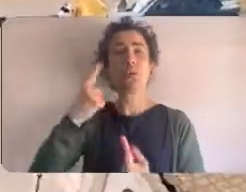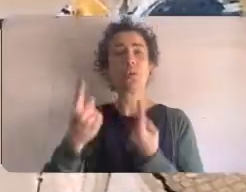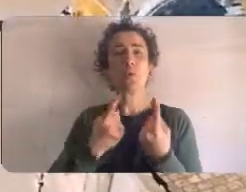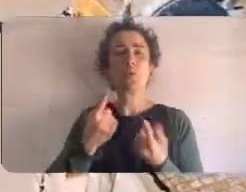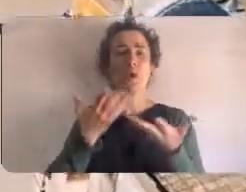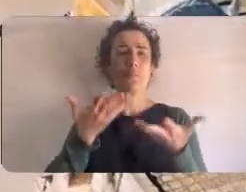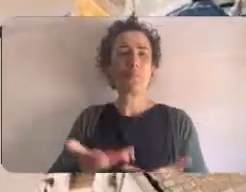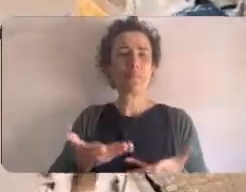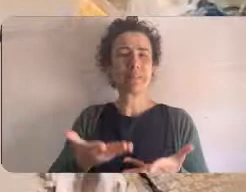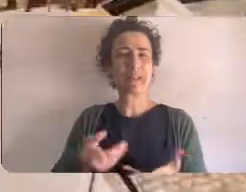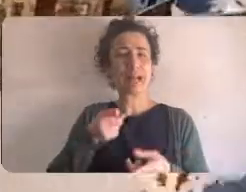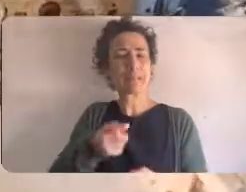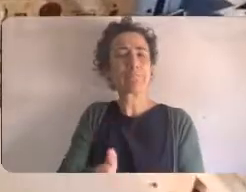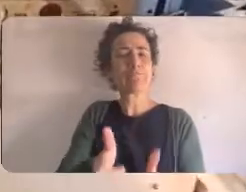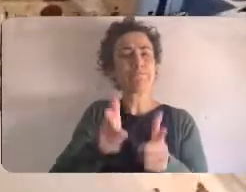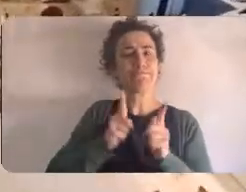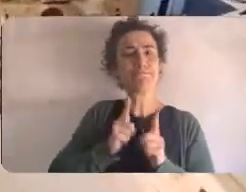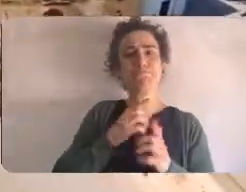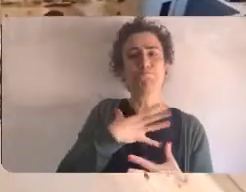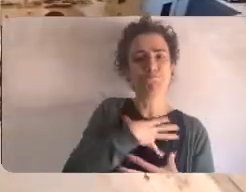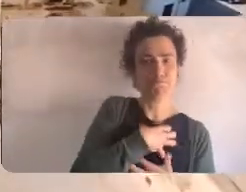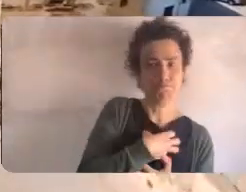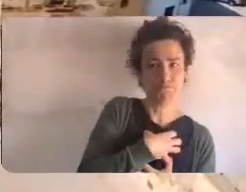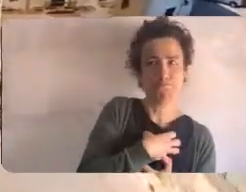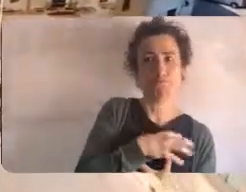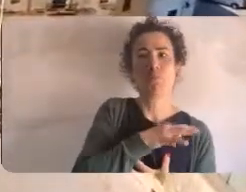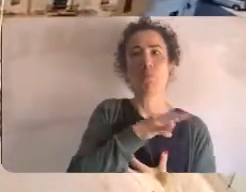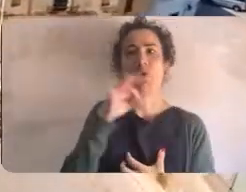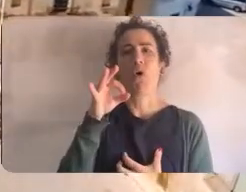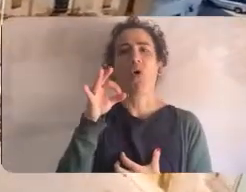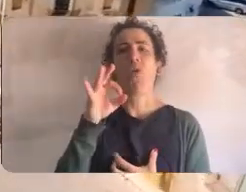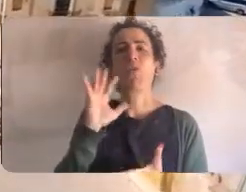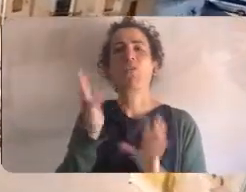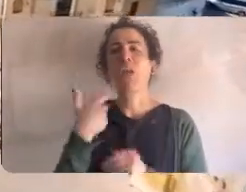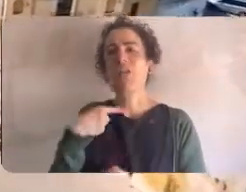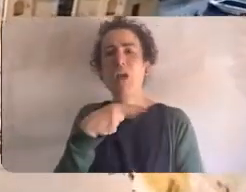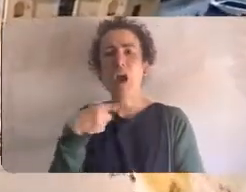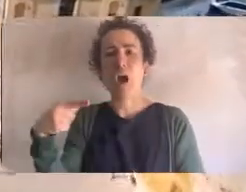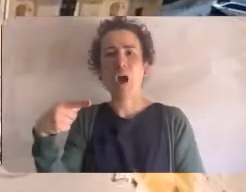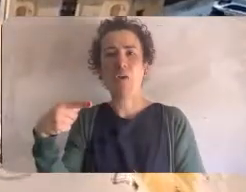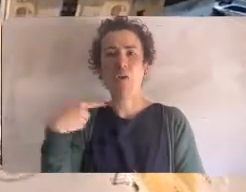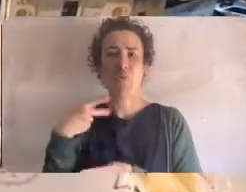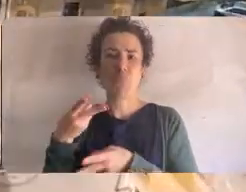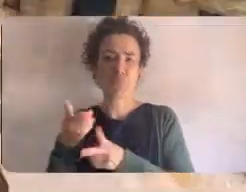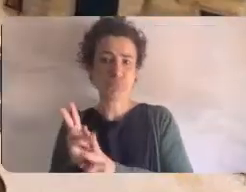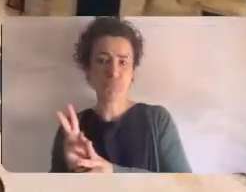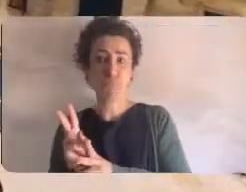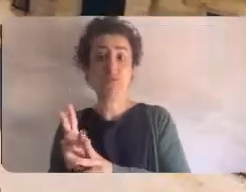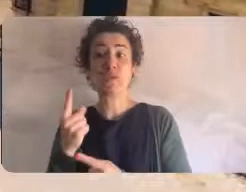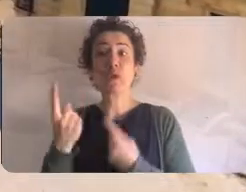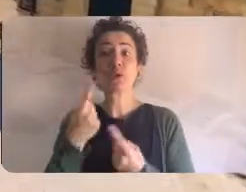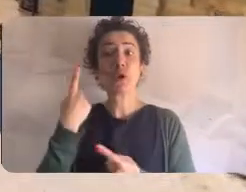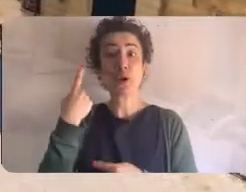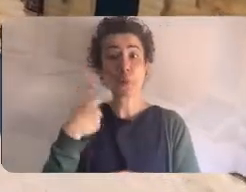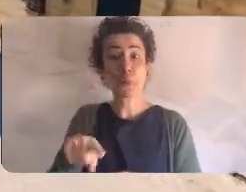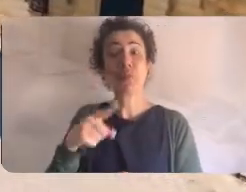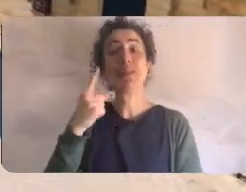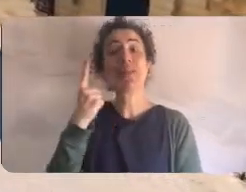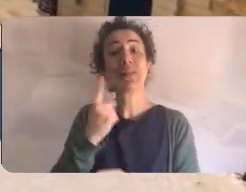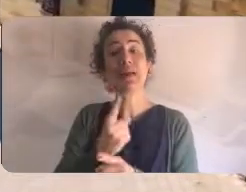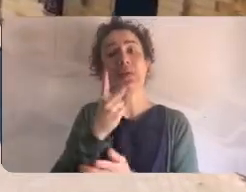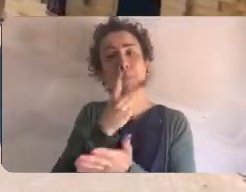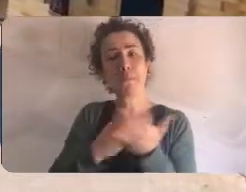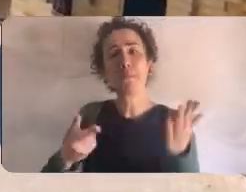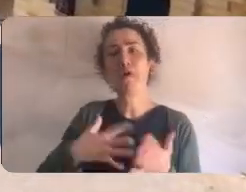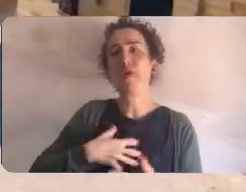Proviamo a mettere da parte tutto ciò che ci appesantisce, che ci assopisce o che ci fa rimanere seduti in un angolo.